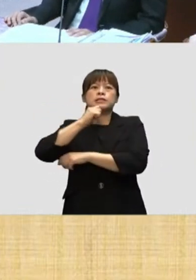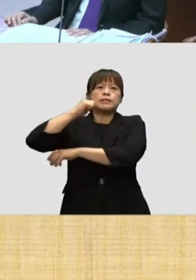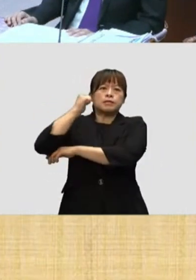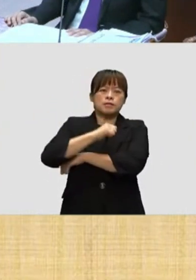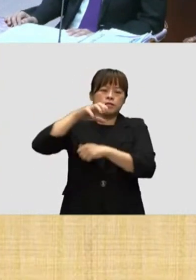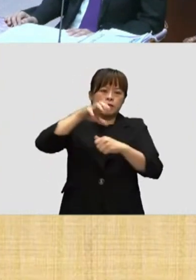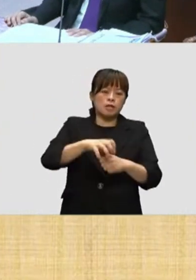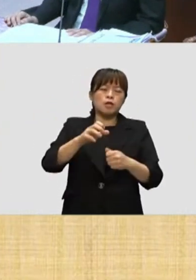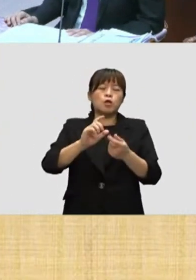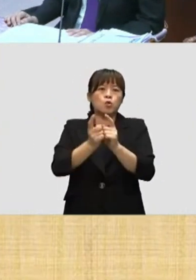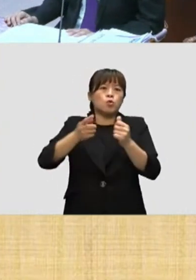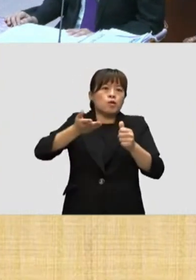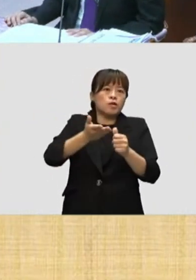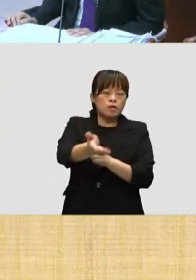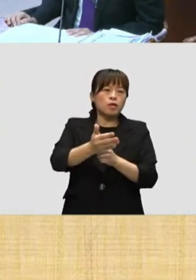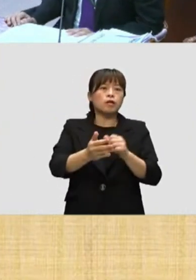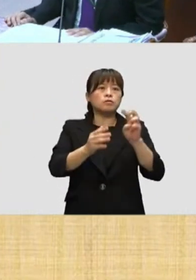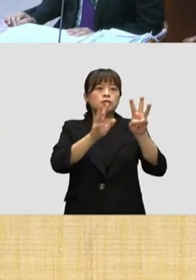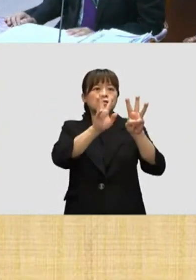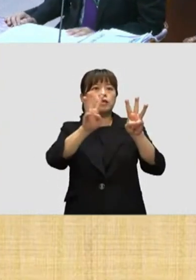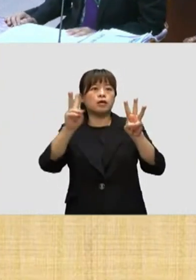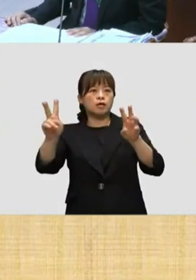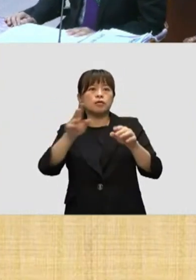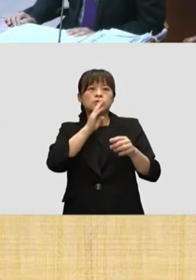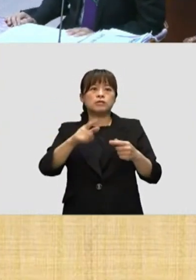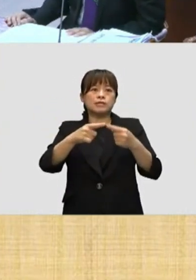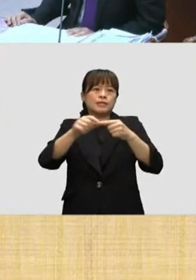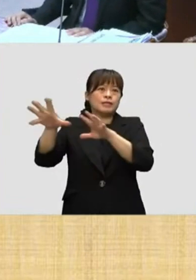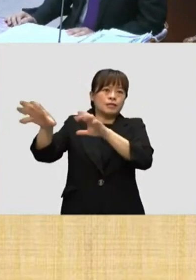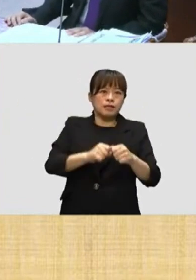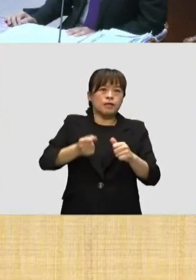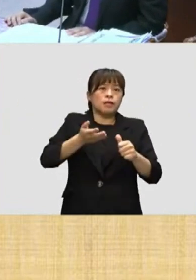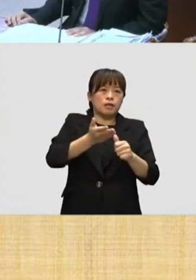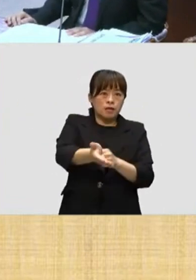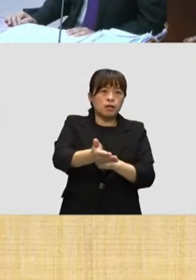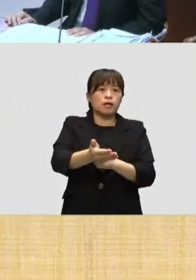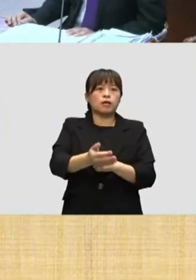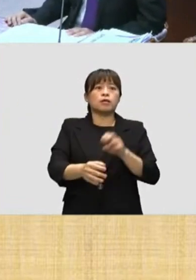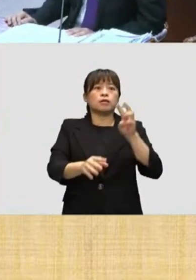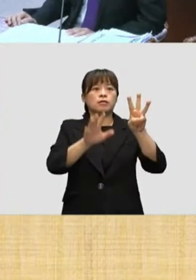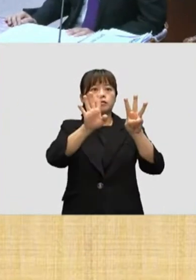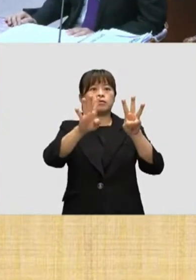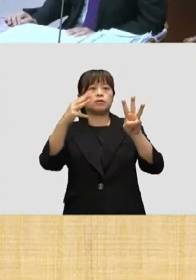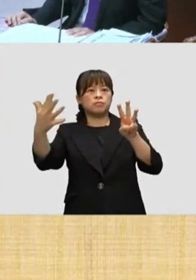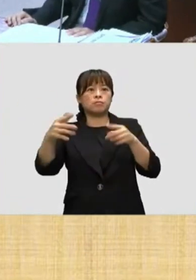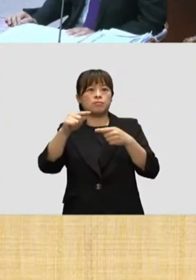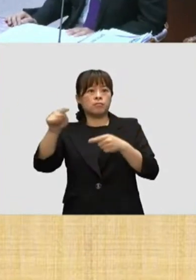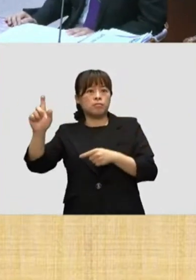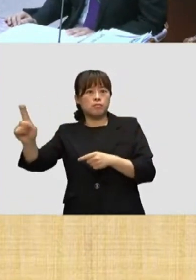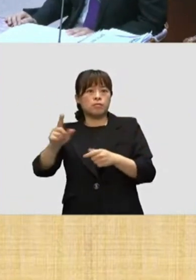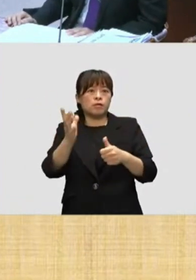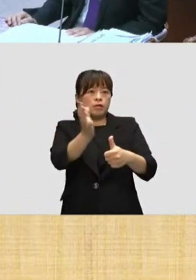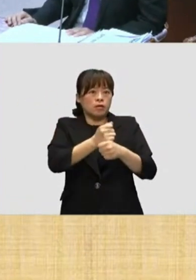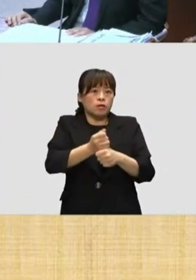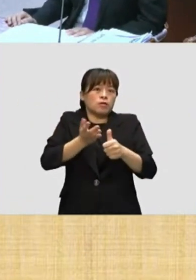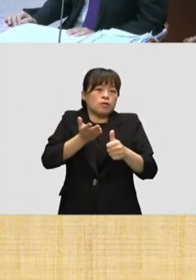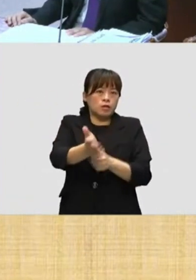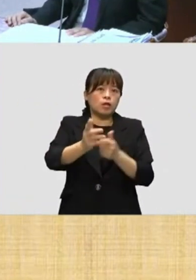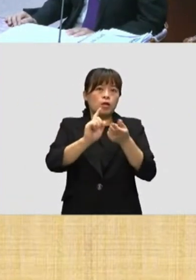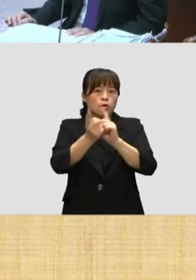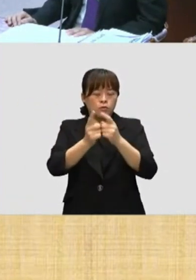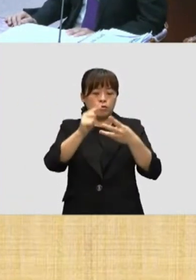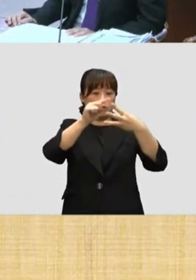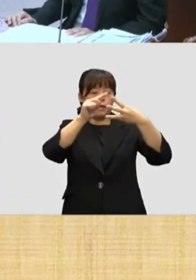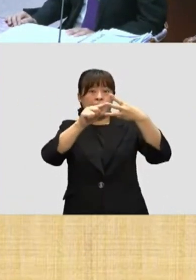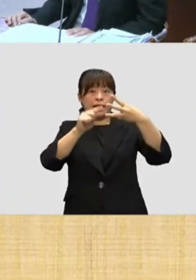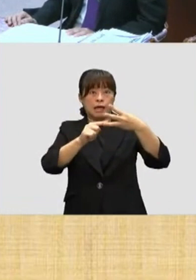故意杀人、332条第一项强盗杀人及348条第一项掳人勒索故意杀人三